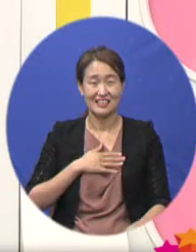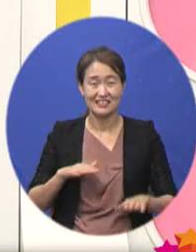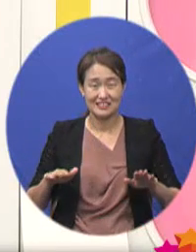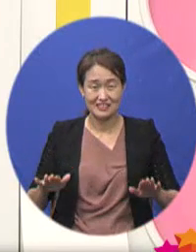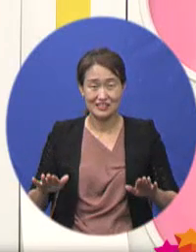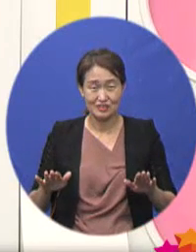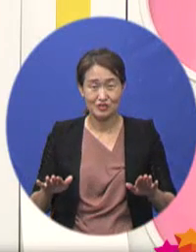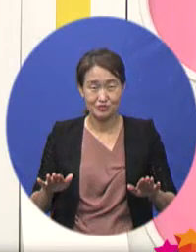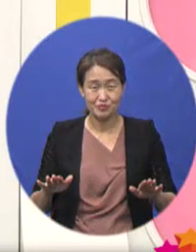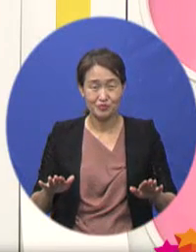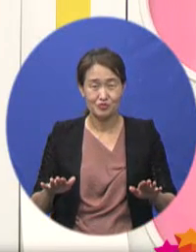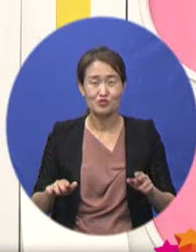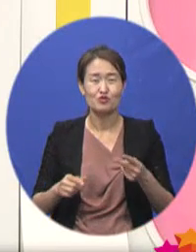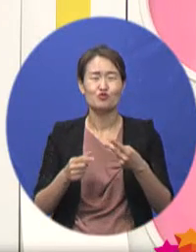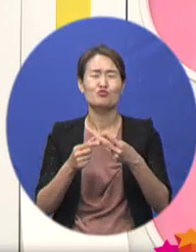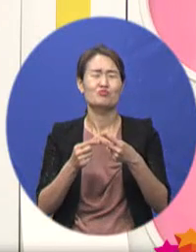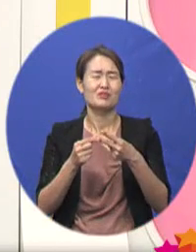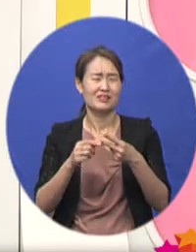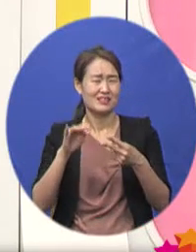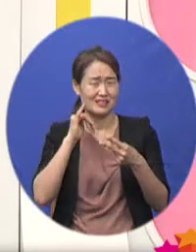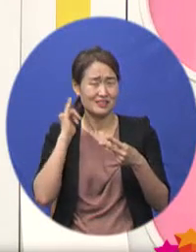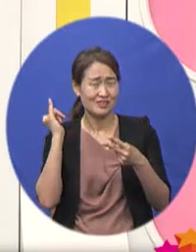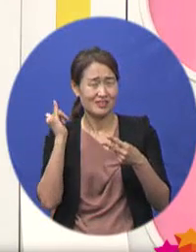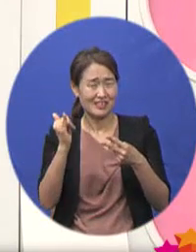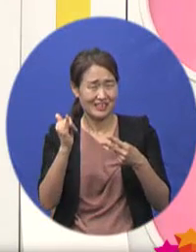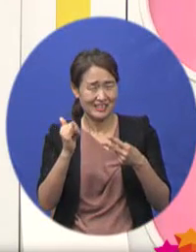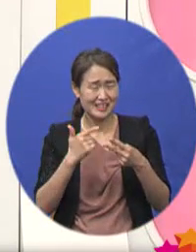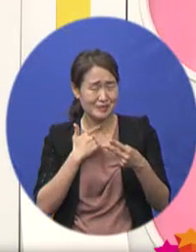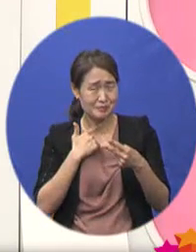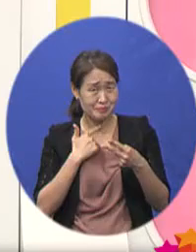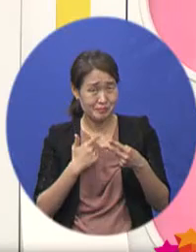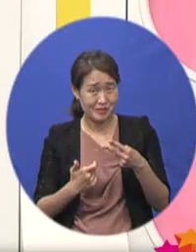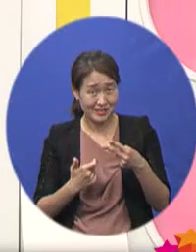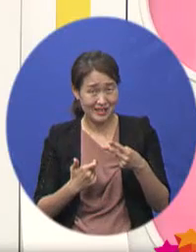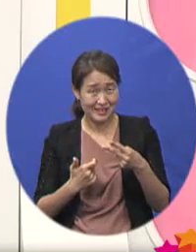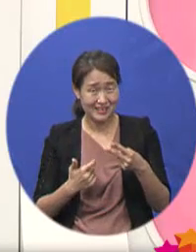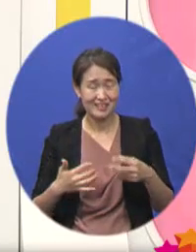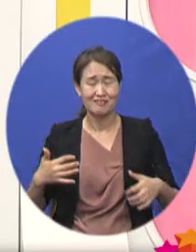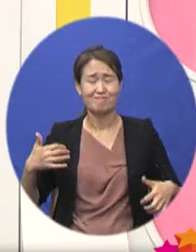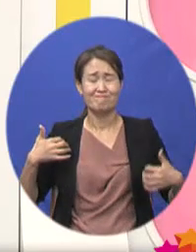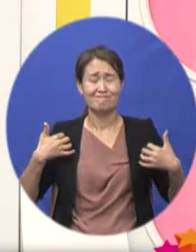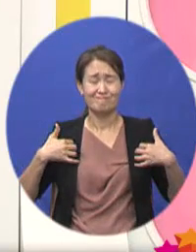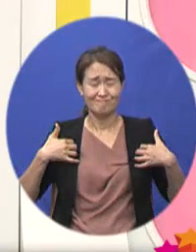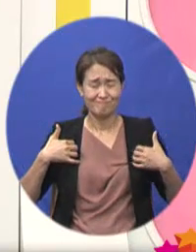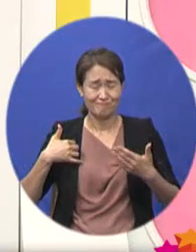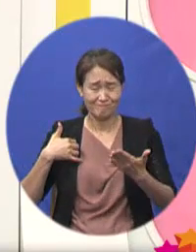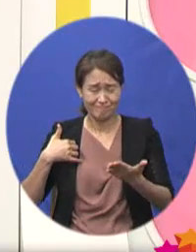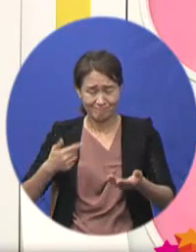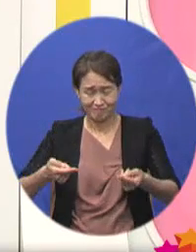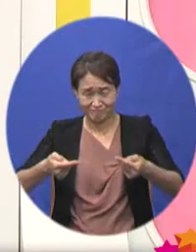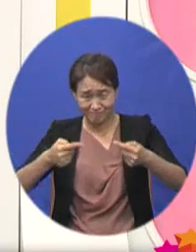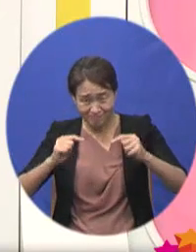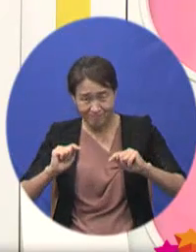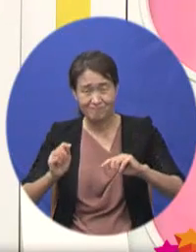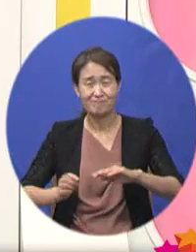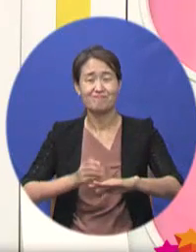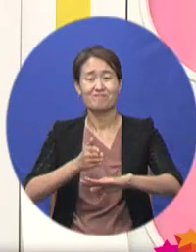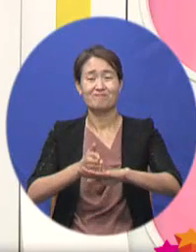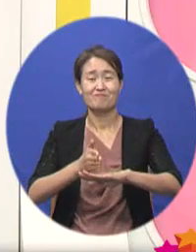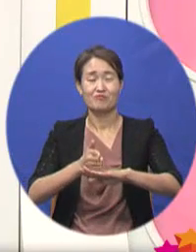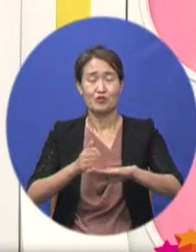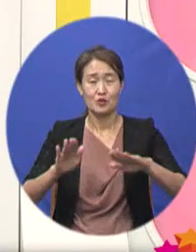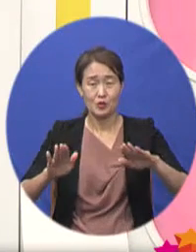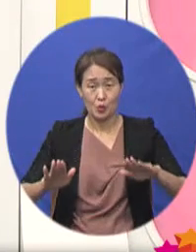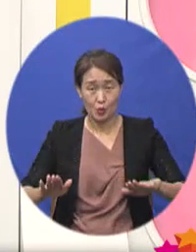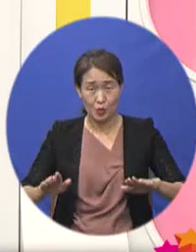번 차 하는 거예요. 아, 두 번 차 하신 거예요. 반갑습니다. 예. 아이고, 어르신이 이렇게 참여해 주시니까 감사합니다. 예. 금년 예.